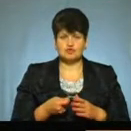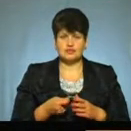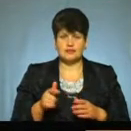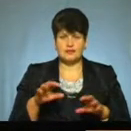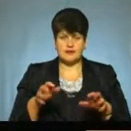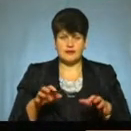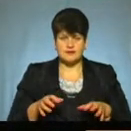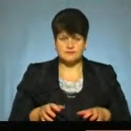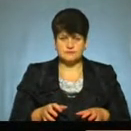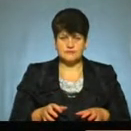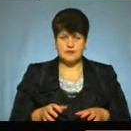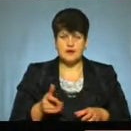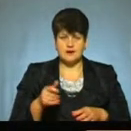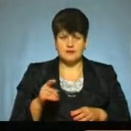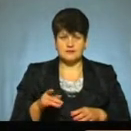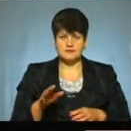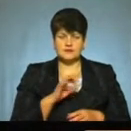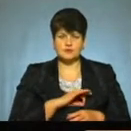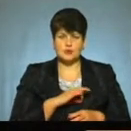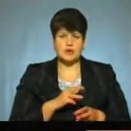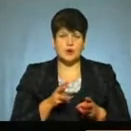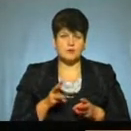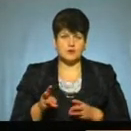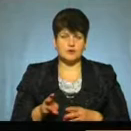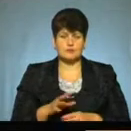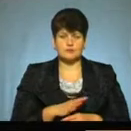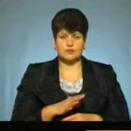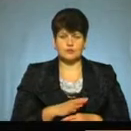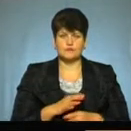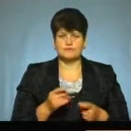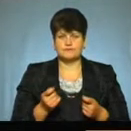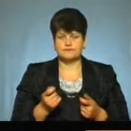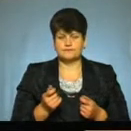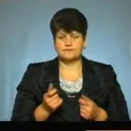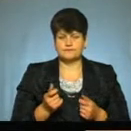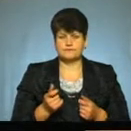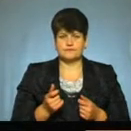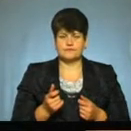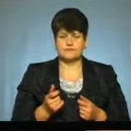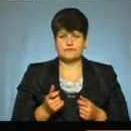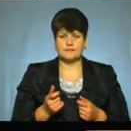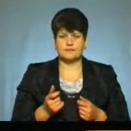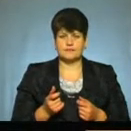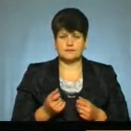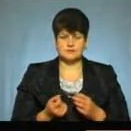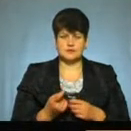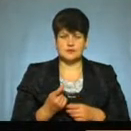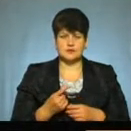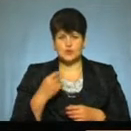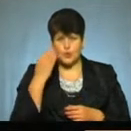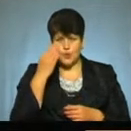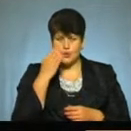і там фактично вони використовували для обігріву. Їм стало десь, наступили оці явища